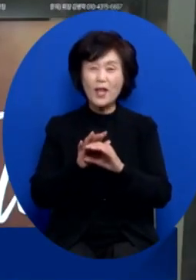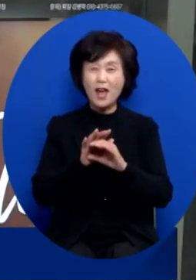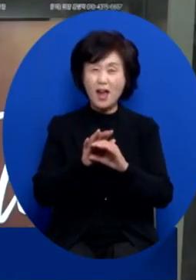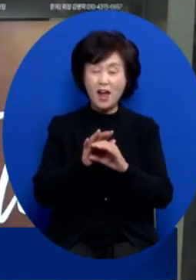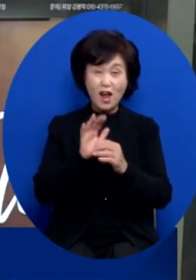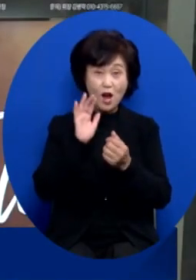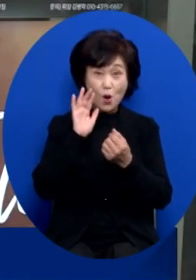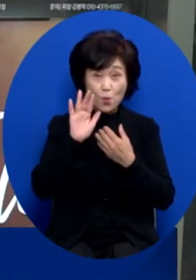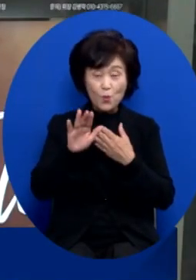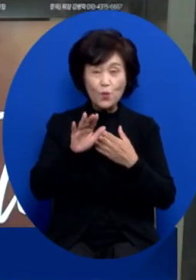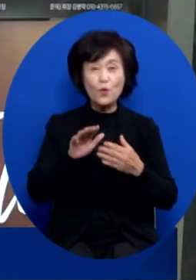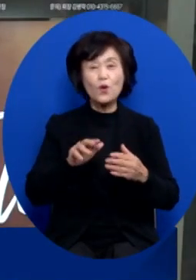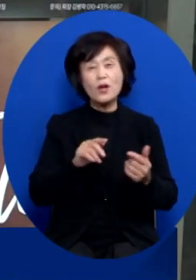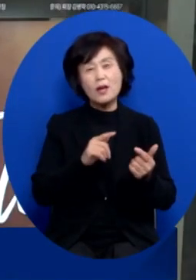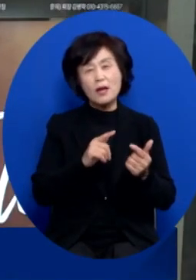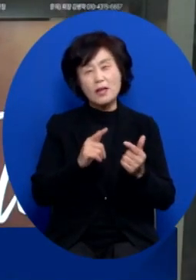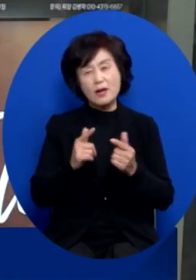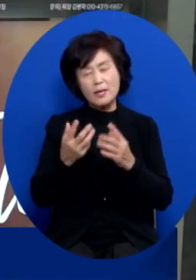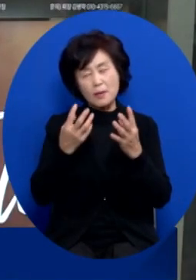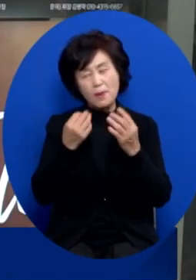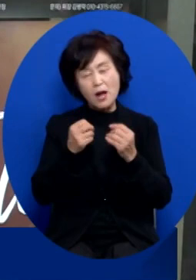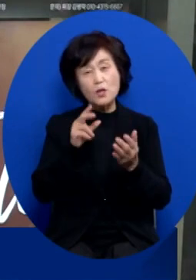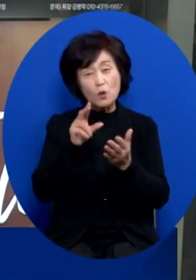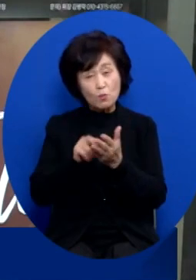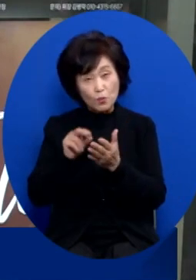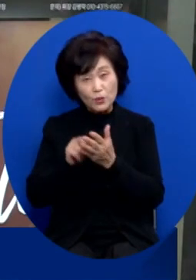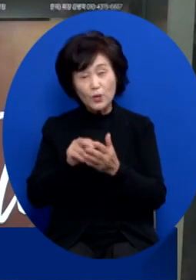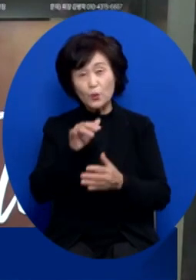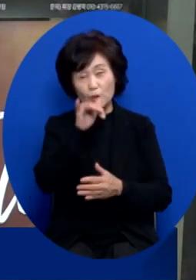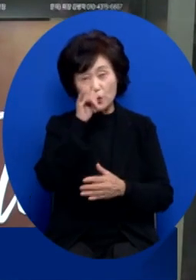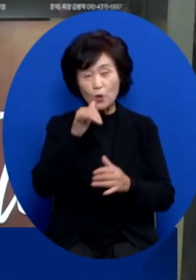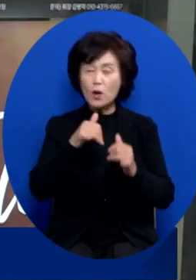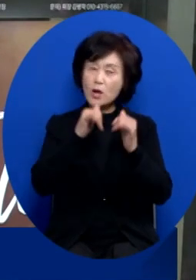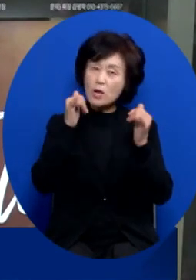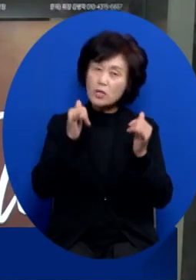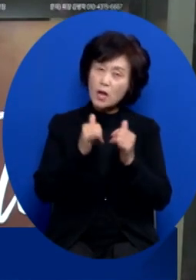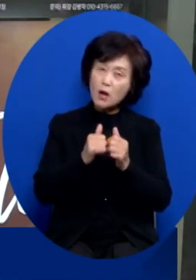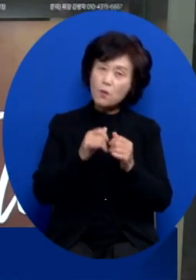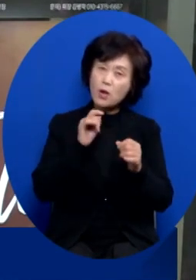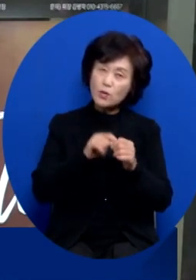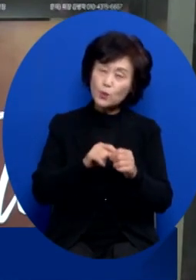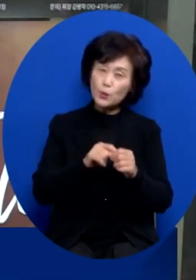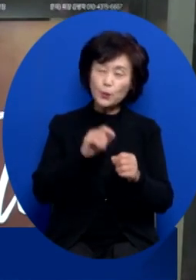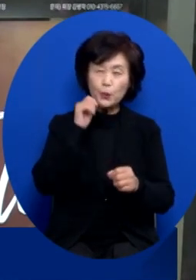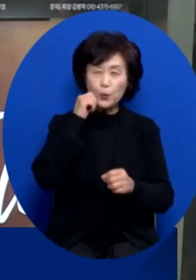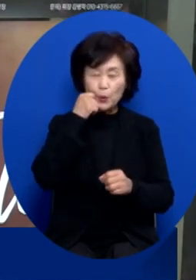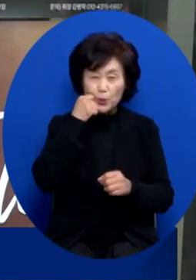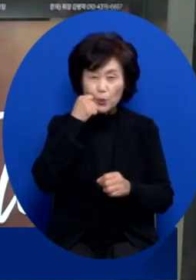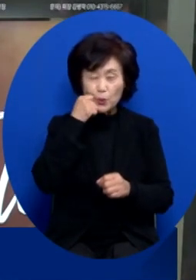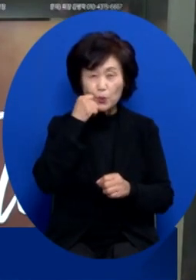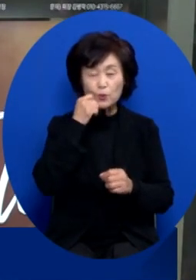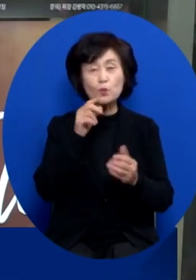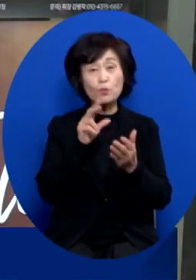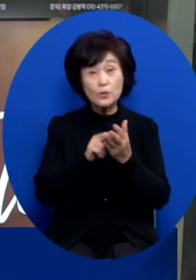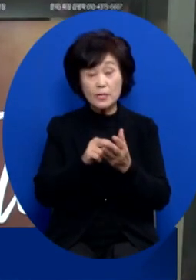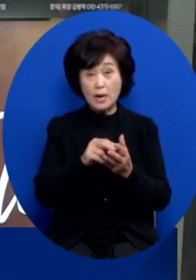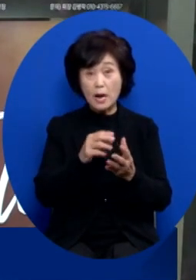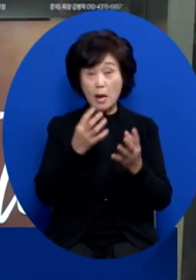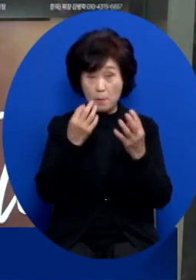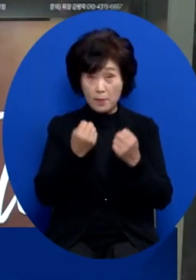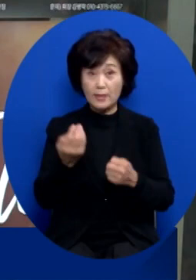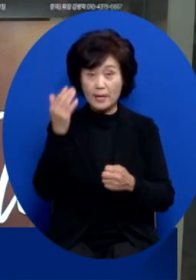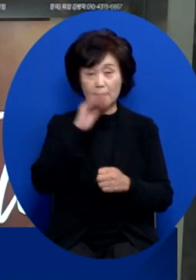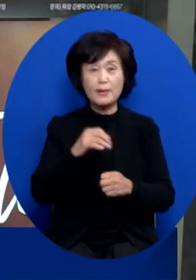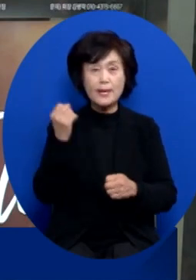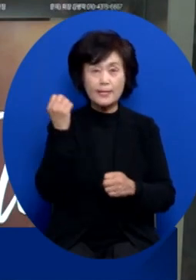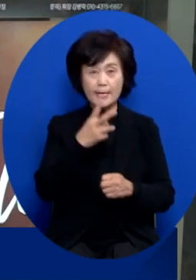좀 여러 가지 문제들도 많았었고 사회적으로 이제 좀 어려운 부분들도 많았었는데 다시 일어나 봐야 되겠다, 다시 일으켜야겠다라는